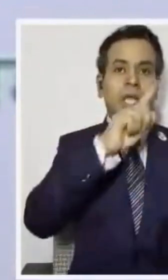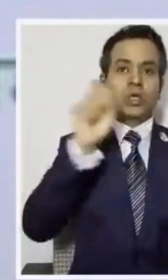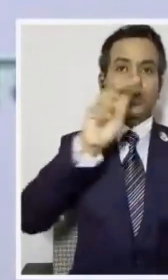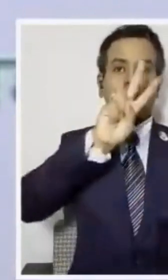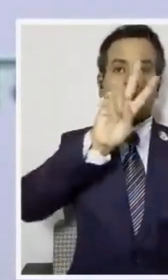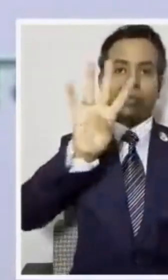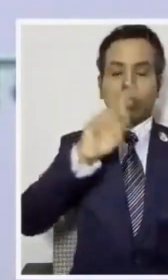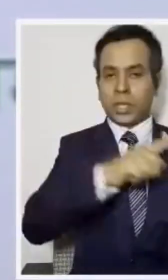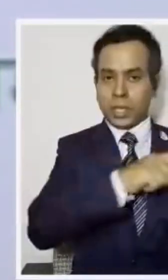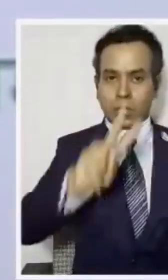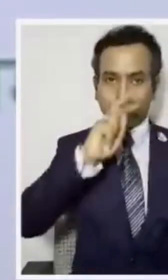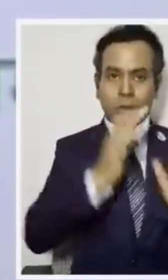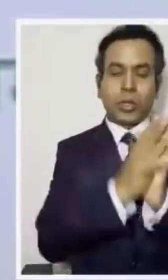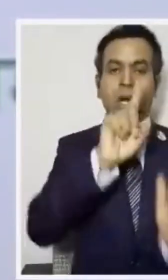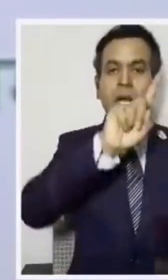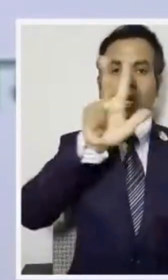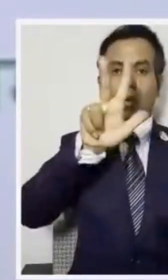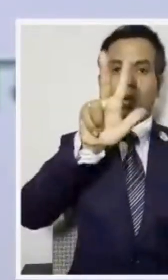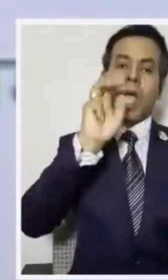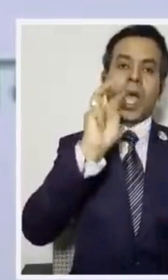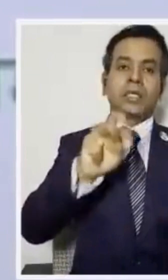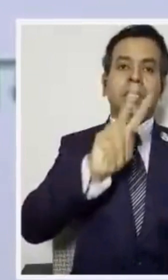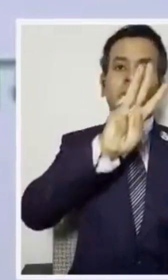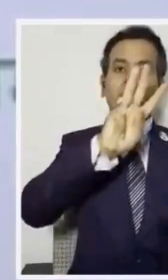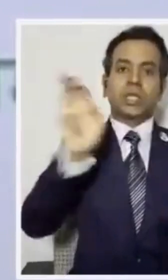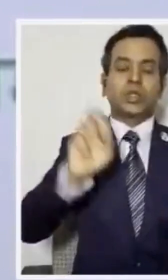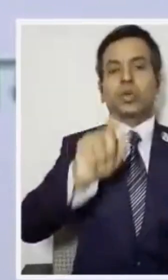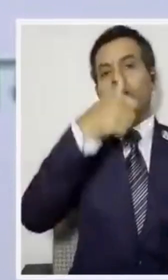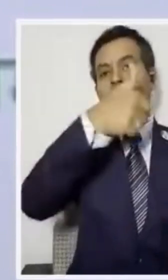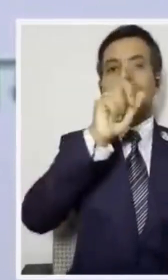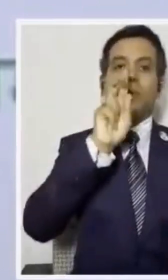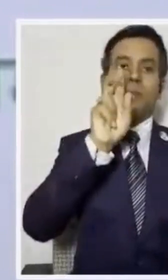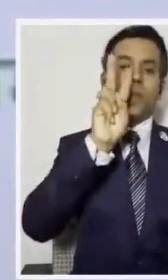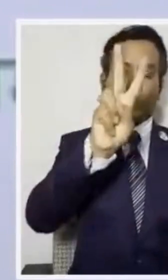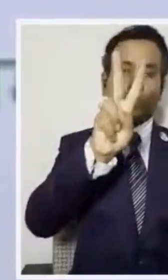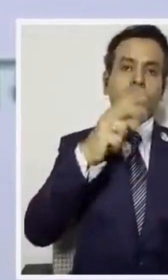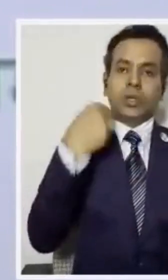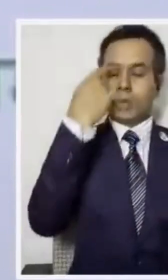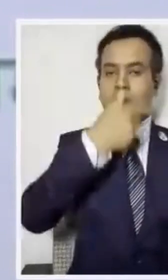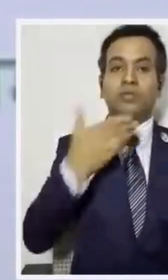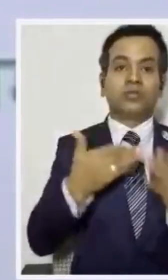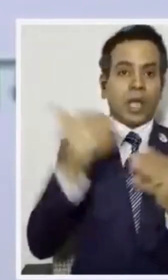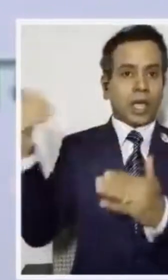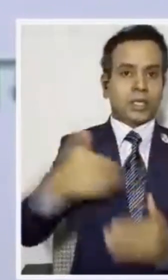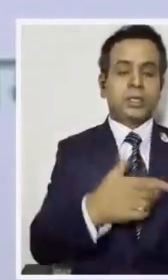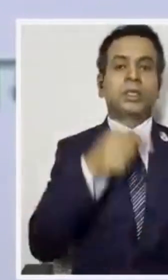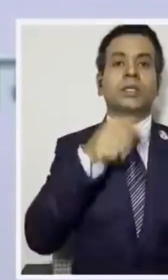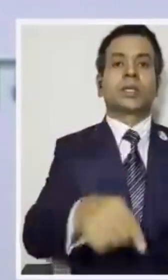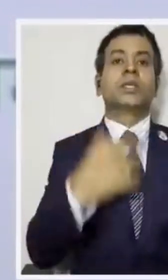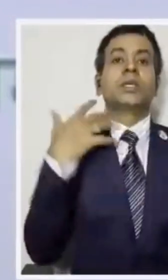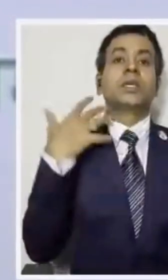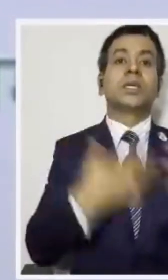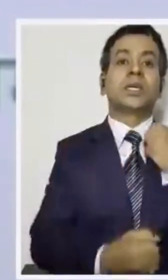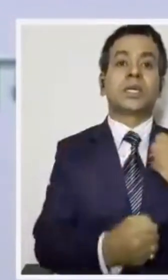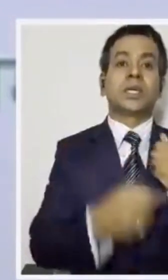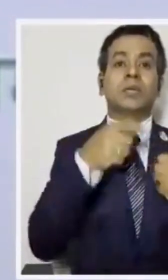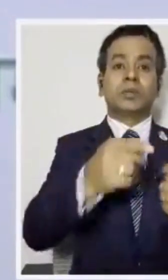আমাদের ক্যান্টনমেন্ট রেলওয়ে স্টেশনে পূর্বে স্ক্রিনিং হয়েছিল 7,029 জন। গত 24 ঘন্টায় সর্বমোট